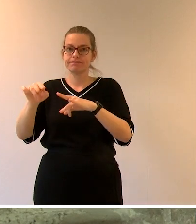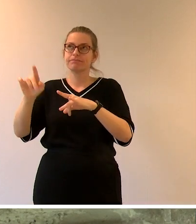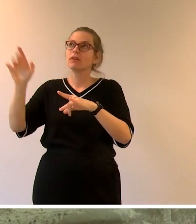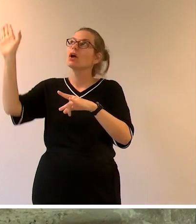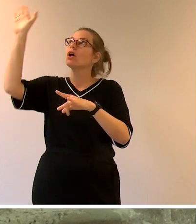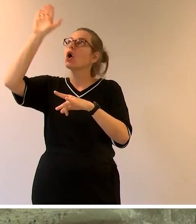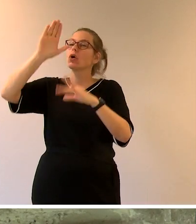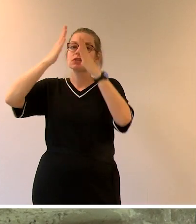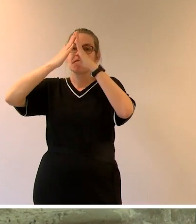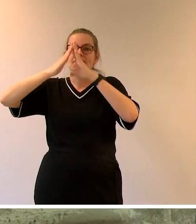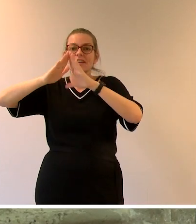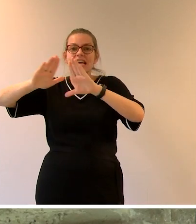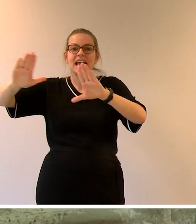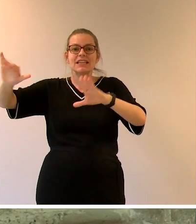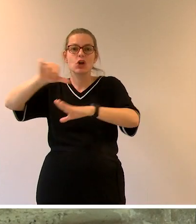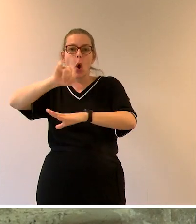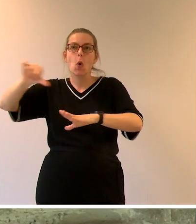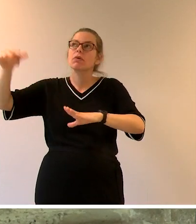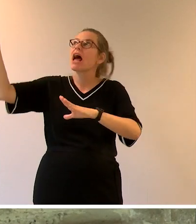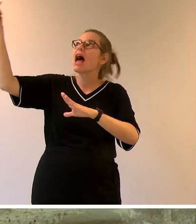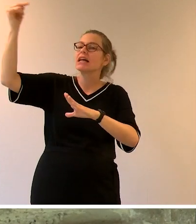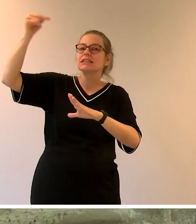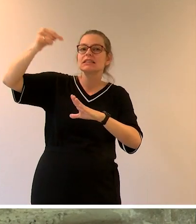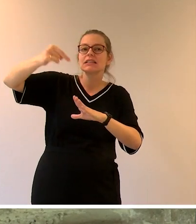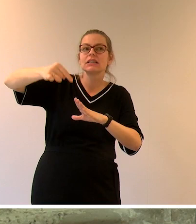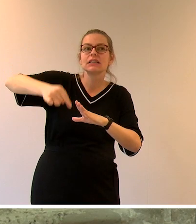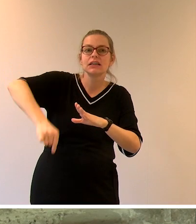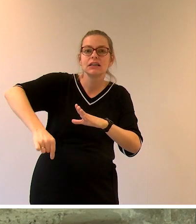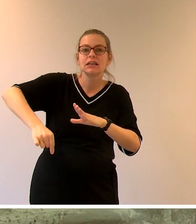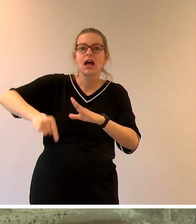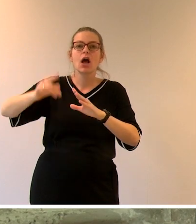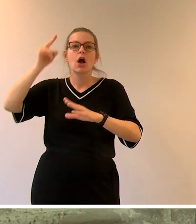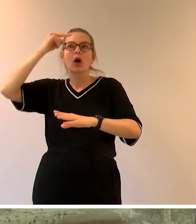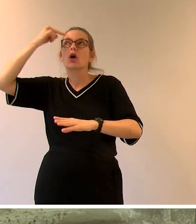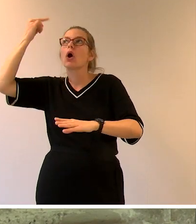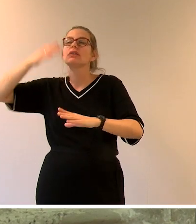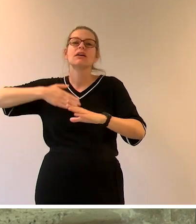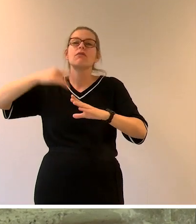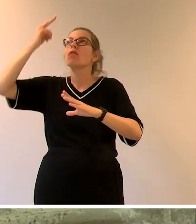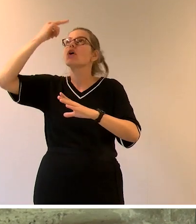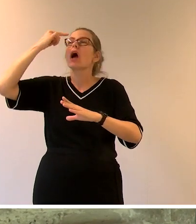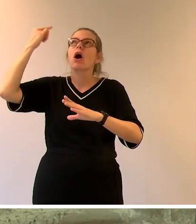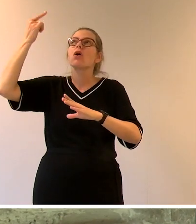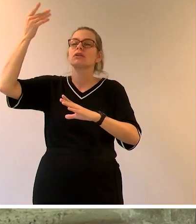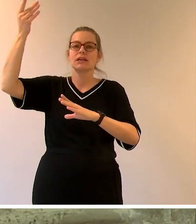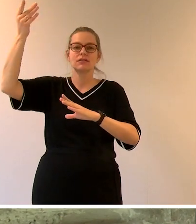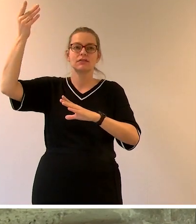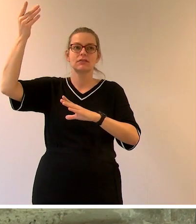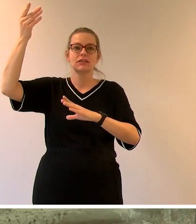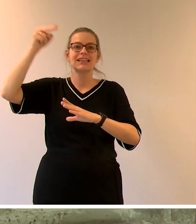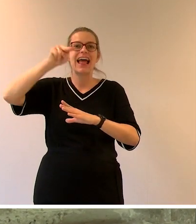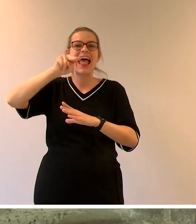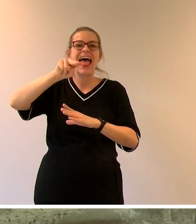Gods vredesoperatie, Lord of Lords. Het is de